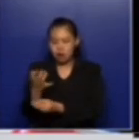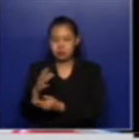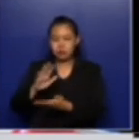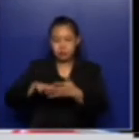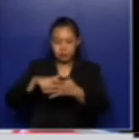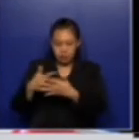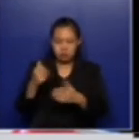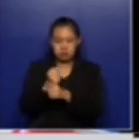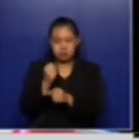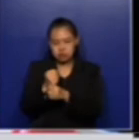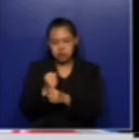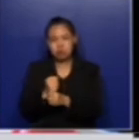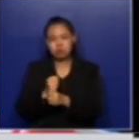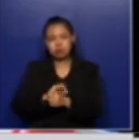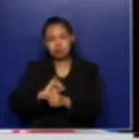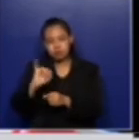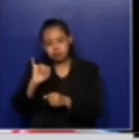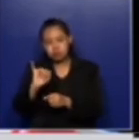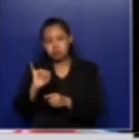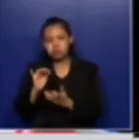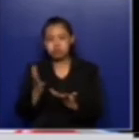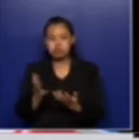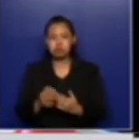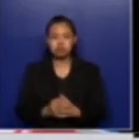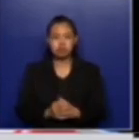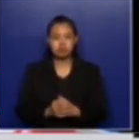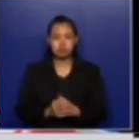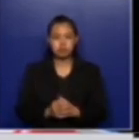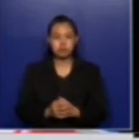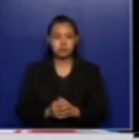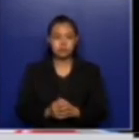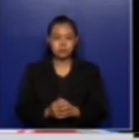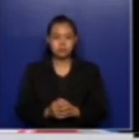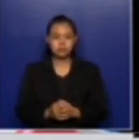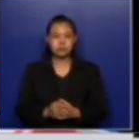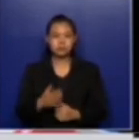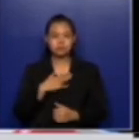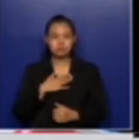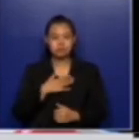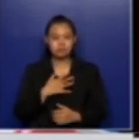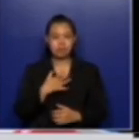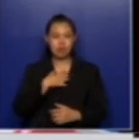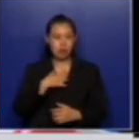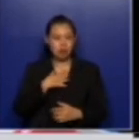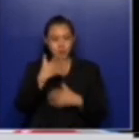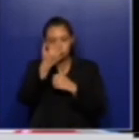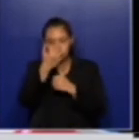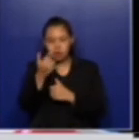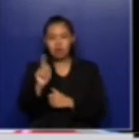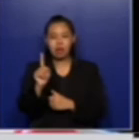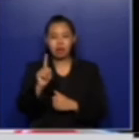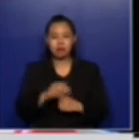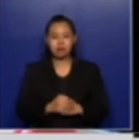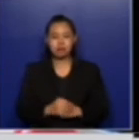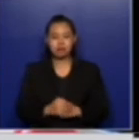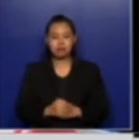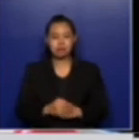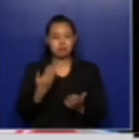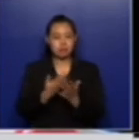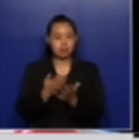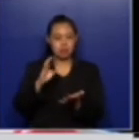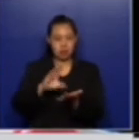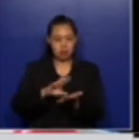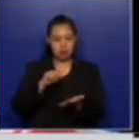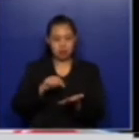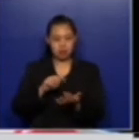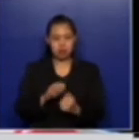ถูกว่าเขาจะทำอย่างไรแล้วส่วนอีกส่วนหนึ่งที่ดิฉันต้องการก็คือในเรื่องของงบประมาณที่จะ